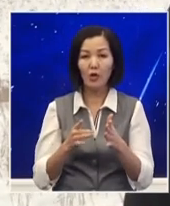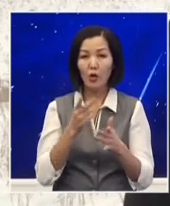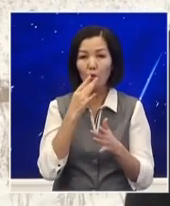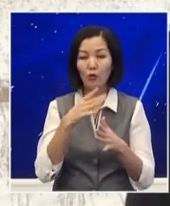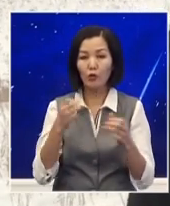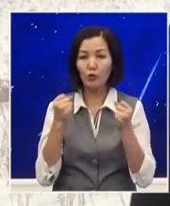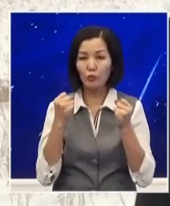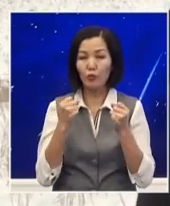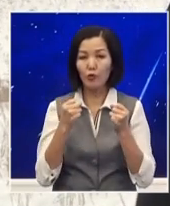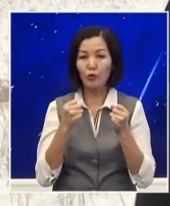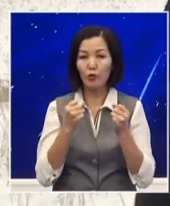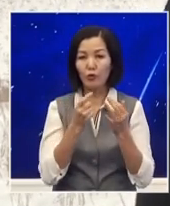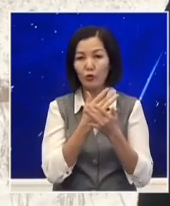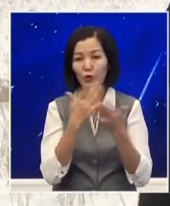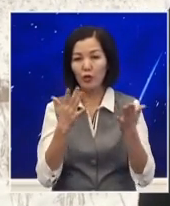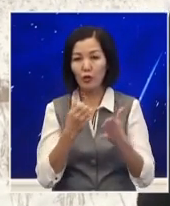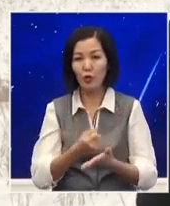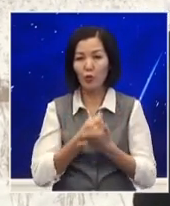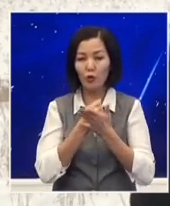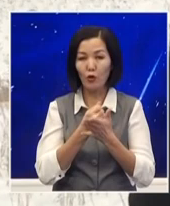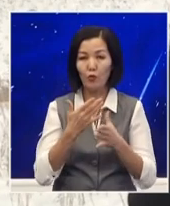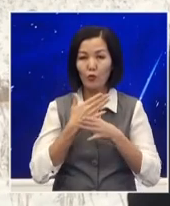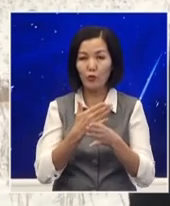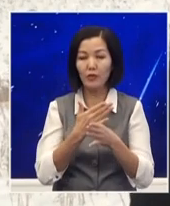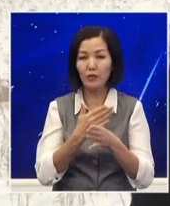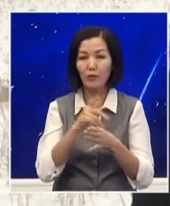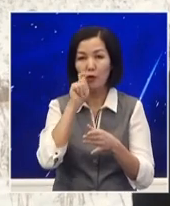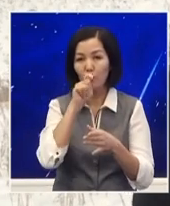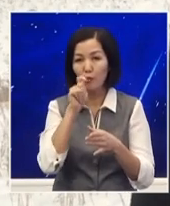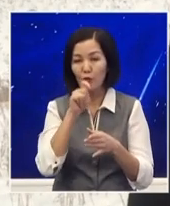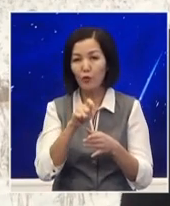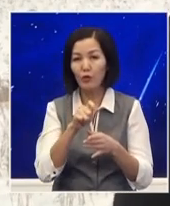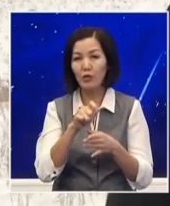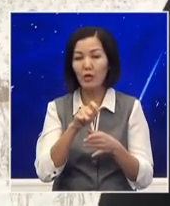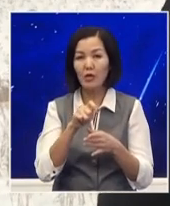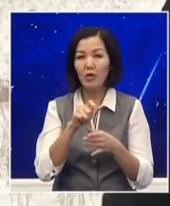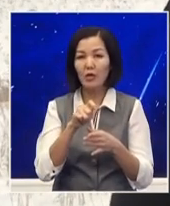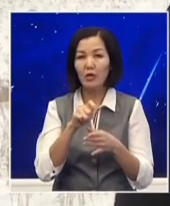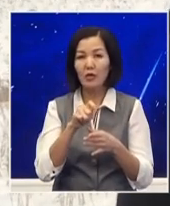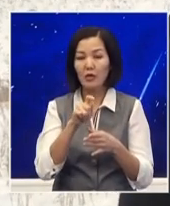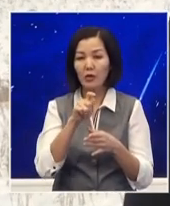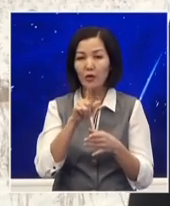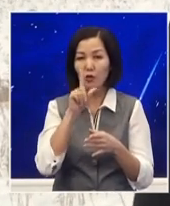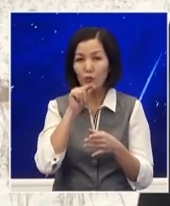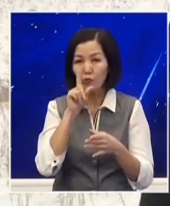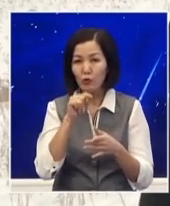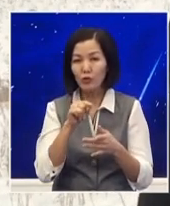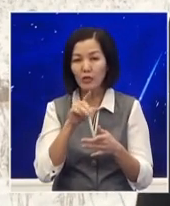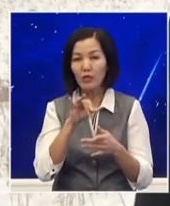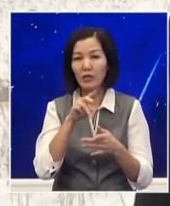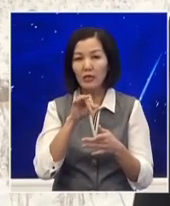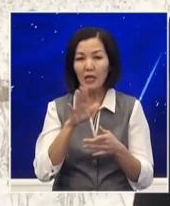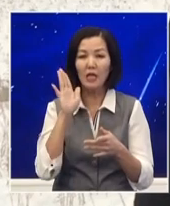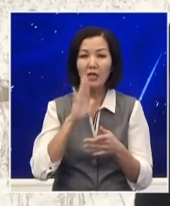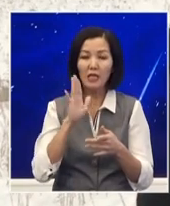спорт түрлерінен үлкен қолдау көрсетіп, осындай бүркіт, қыран, қаршыға және ителгі